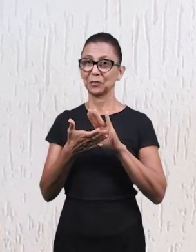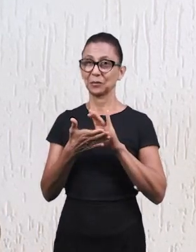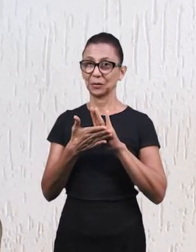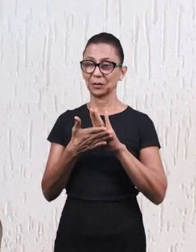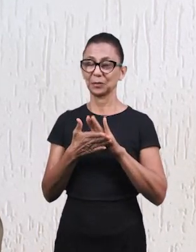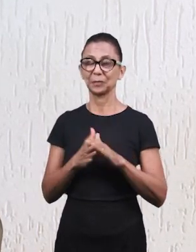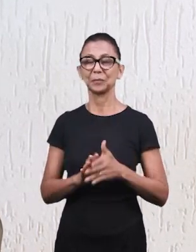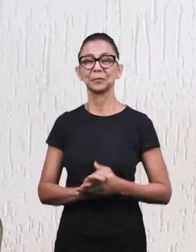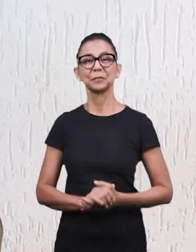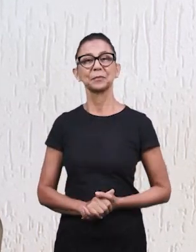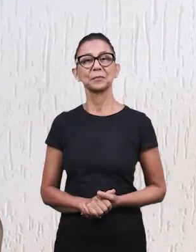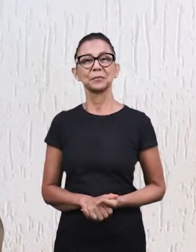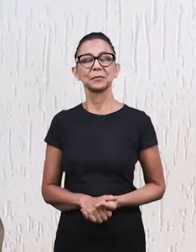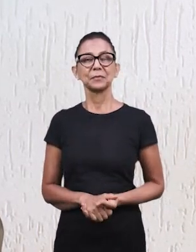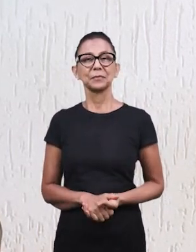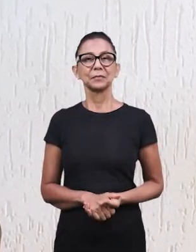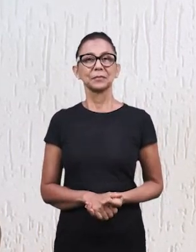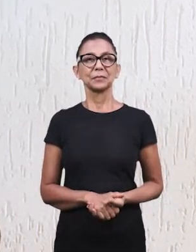можем видеть,